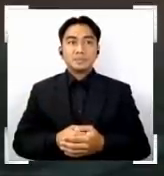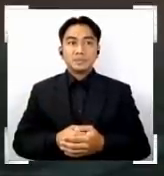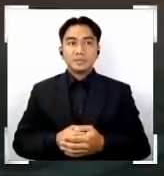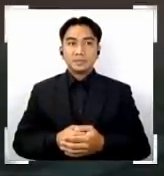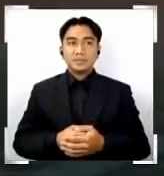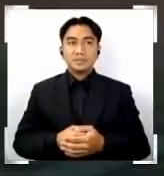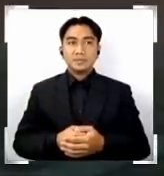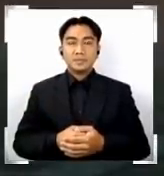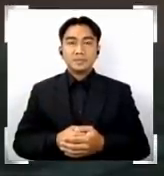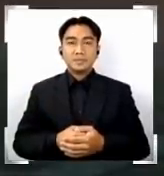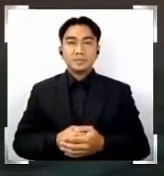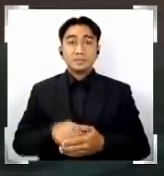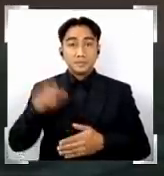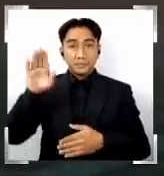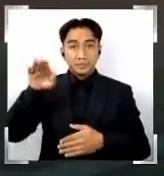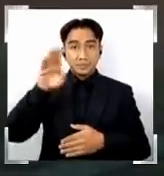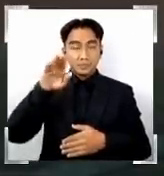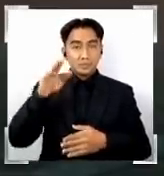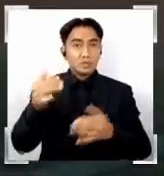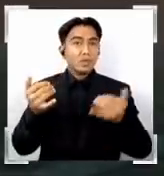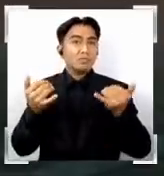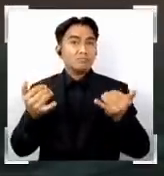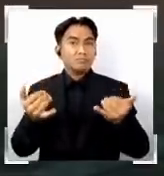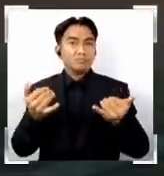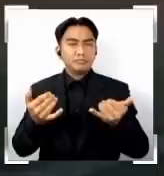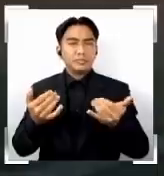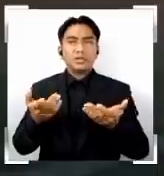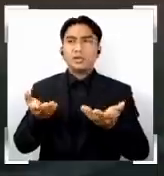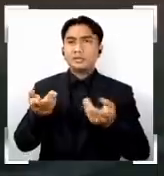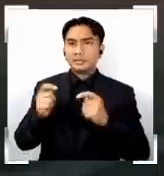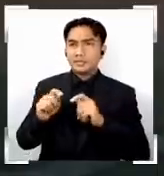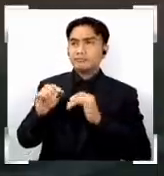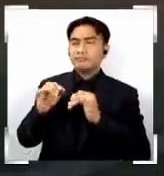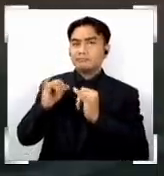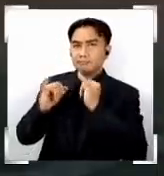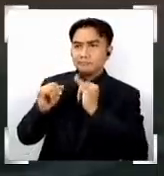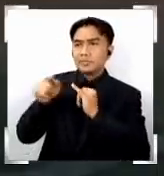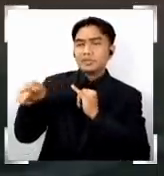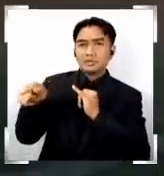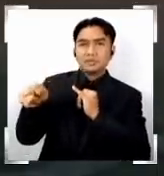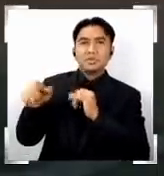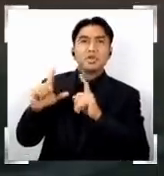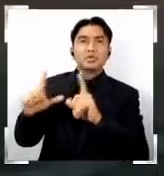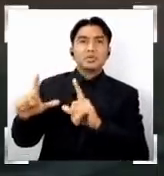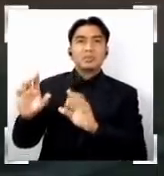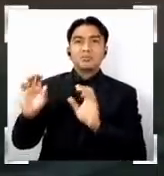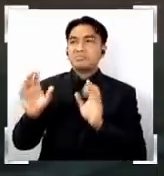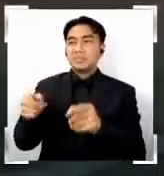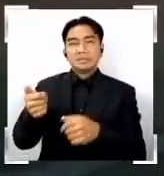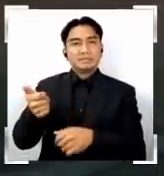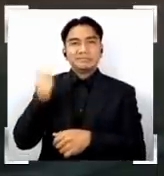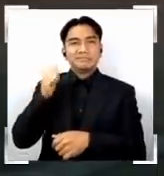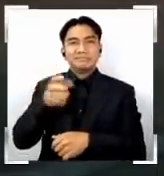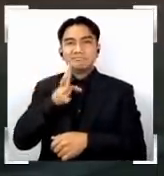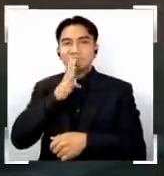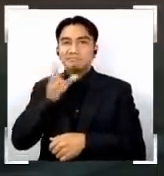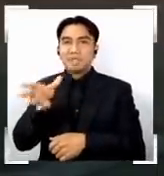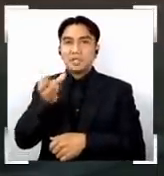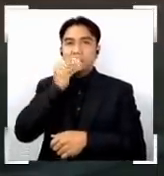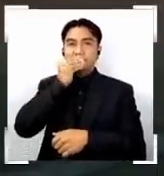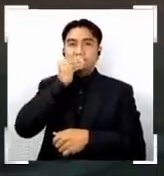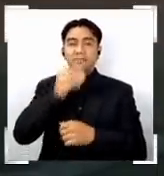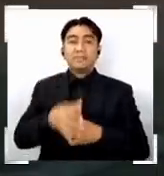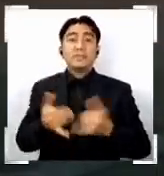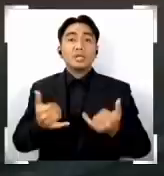Igan, Pia, sinubukan naman nating kunin ang panig nitong suspect pero tumanggi na itong magsalita. At live mula rito sa Caloocan City, ako